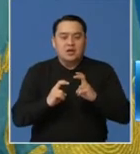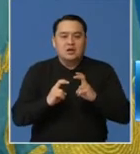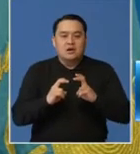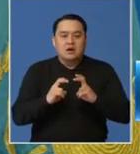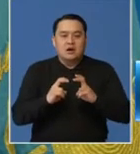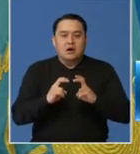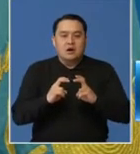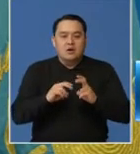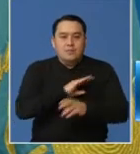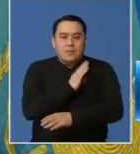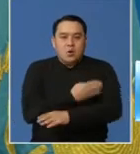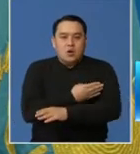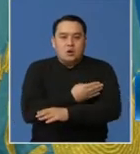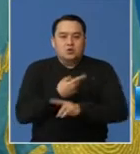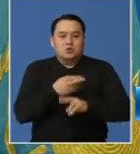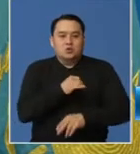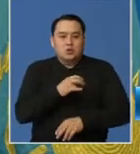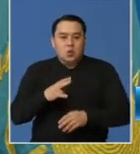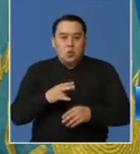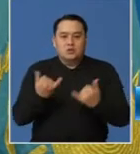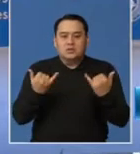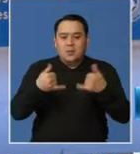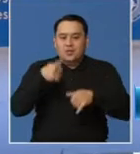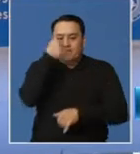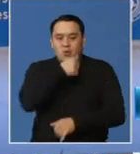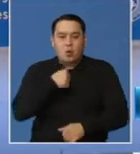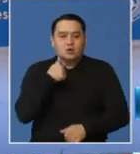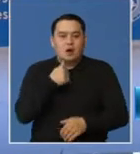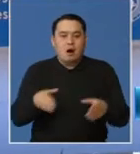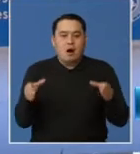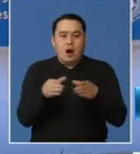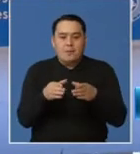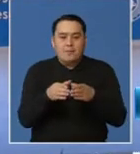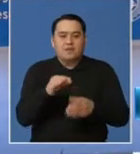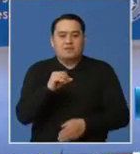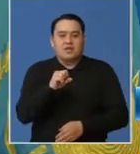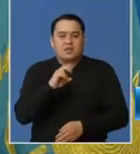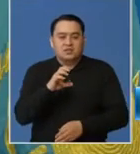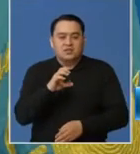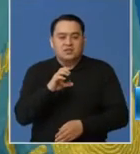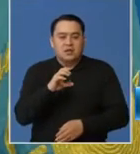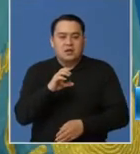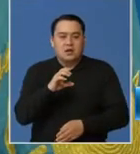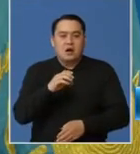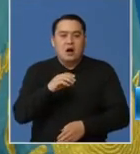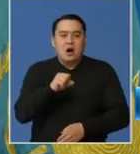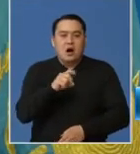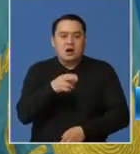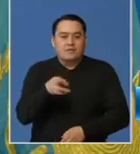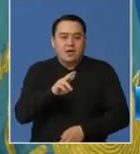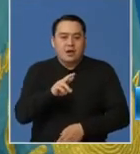мощностью 1,2 миллиона тонн цемента в год. Компании «Феникс» и «Заря» Объединенных Арабских